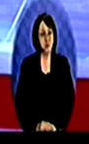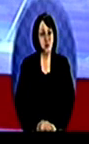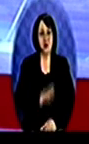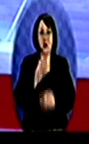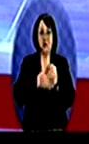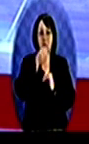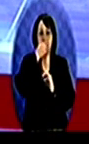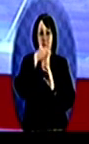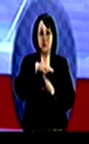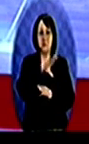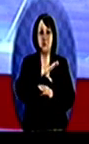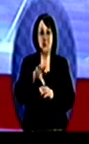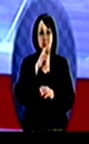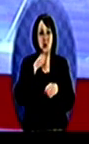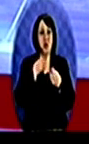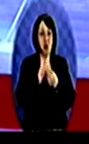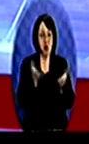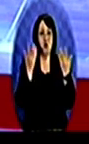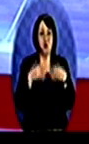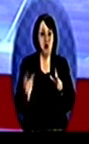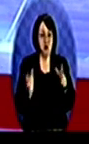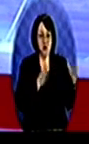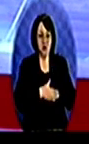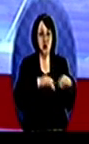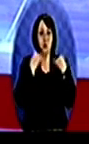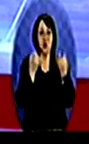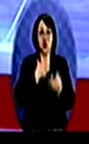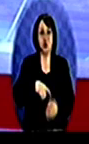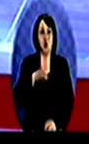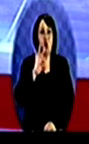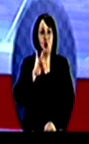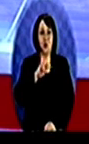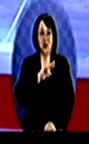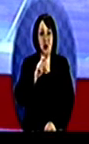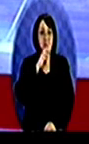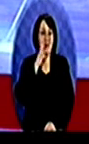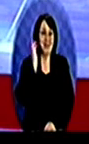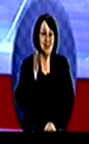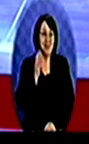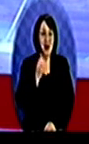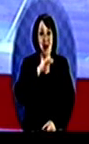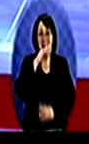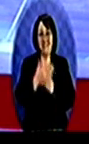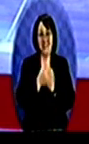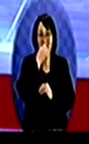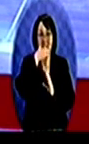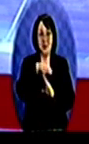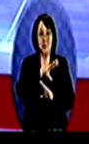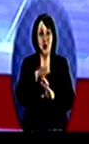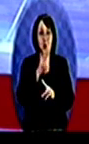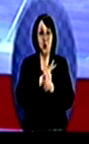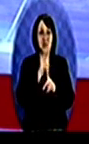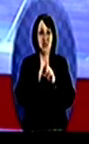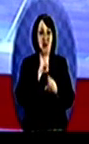авлигатай тэмцээс өссөн мэдээллийн дараа улсын урлагийн шин өвөрдөн сэтгүүлчдэд мэдээл хийлээ. Тэрээр авлигатай тэмц газрыг хууль ёсны дагуу ажилдаггүй